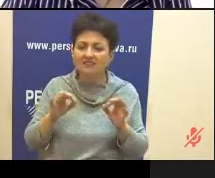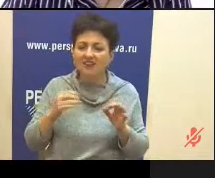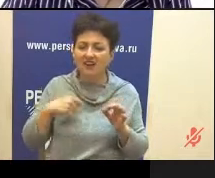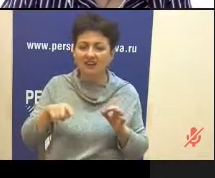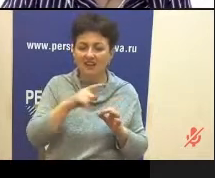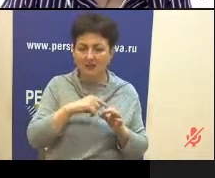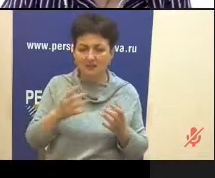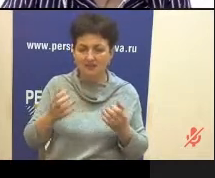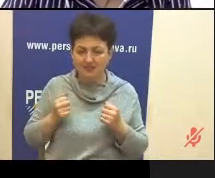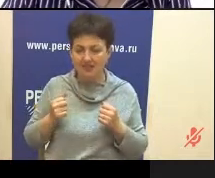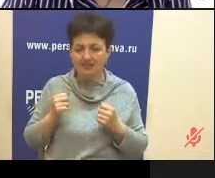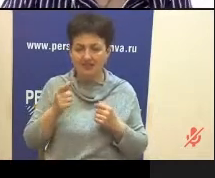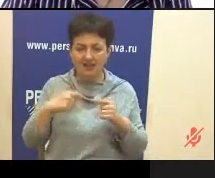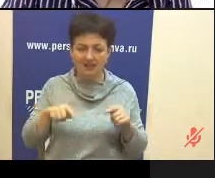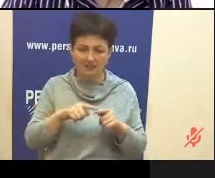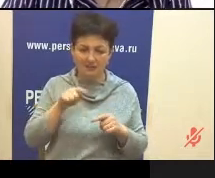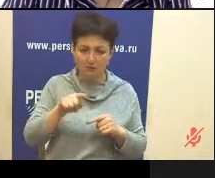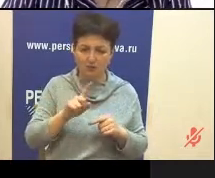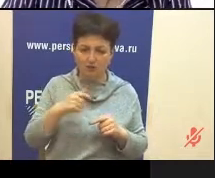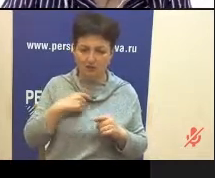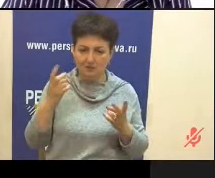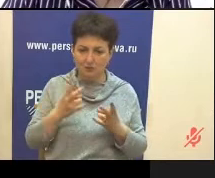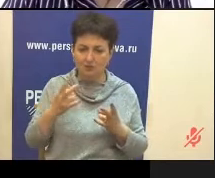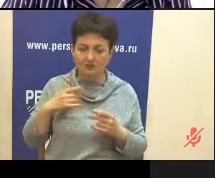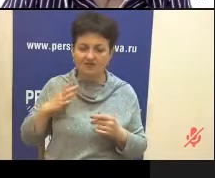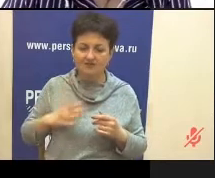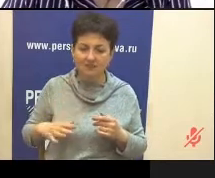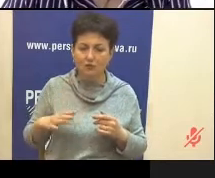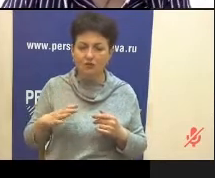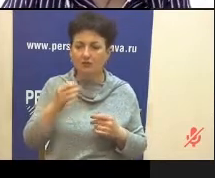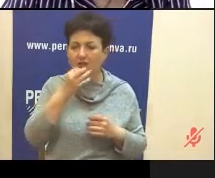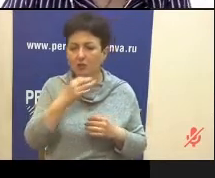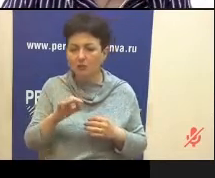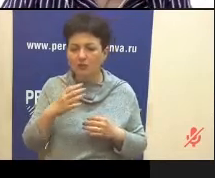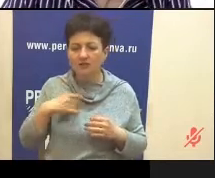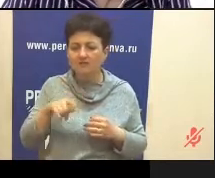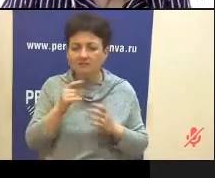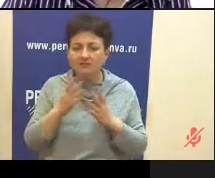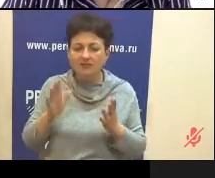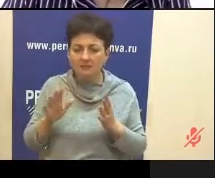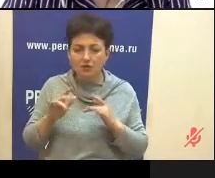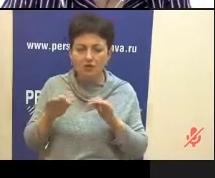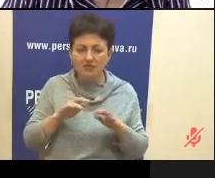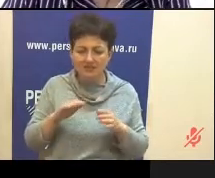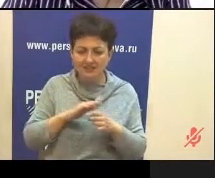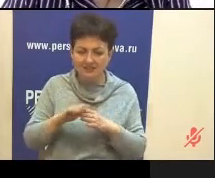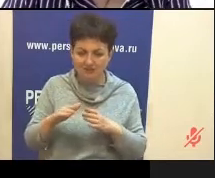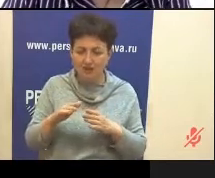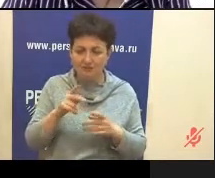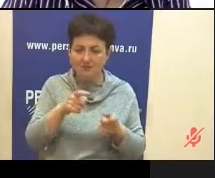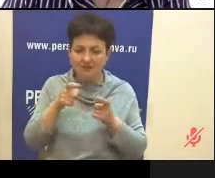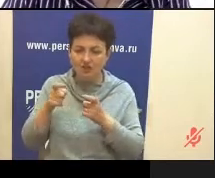ресурсом, который позволяет нам взять просто и организовать то, что нам нужно. Мы вынуждены любое, даже самое